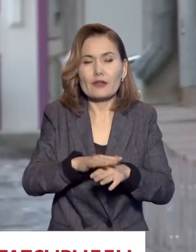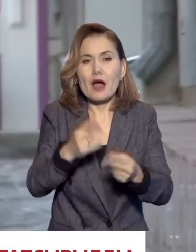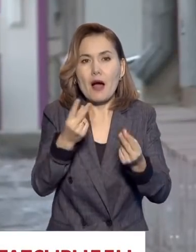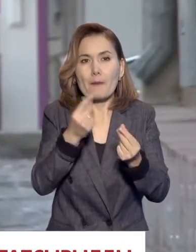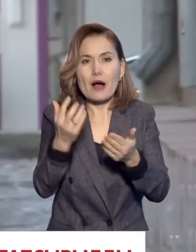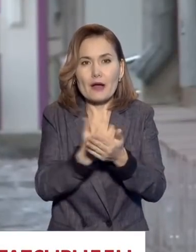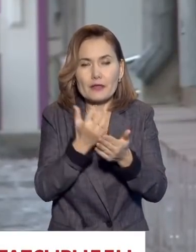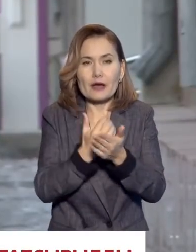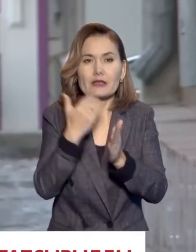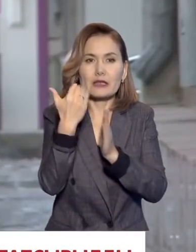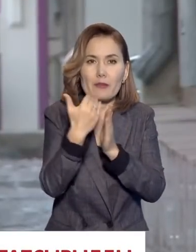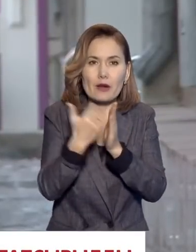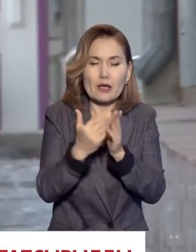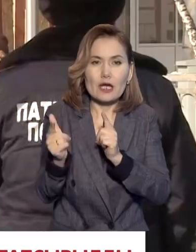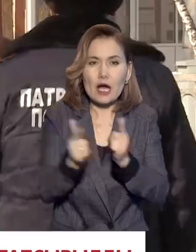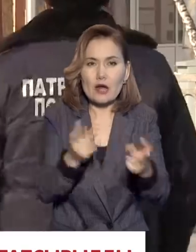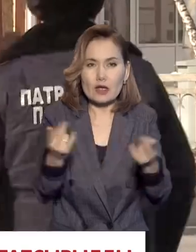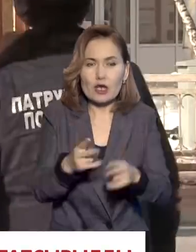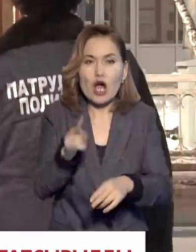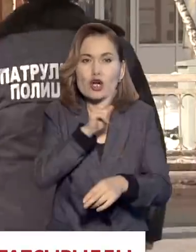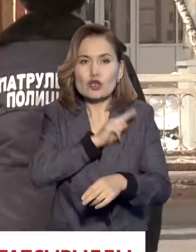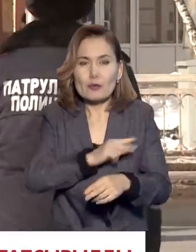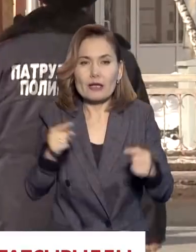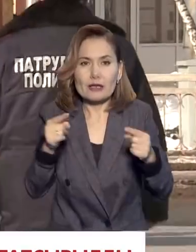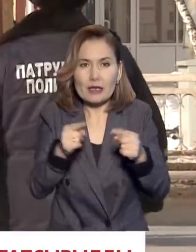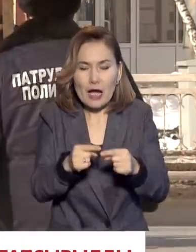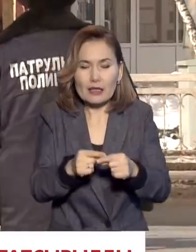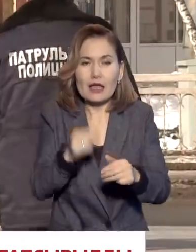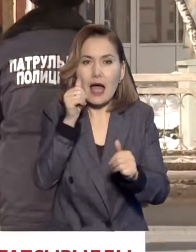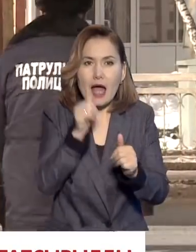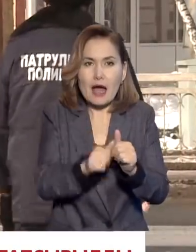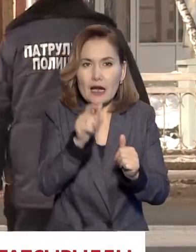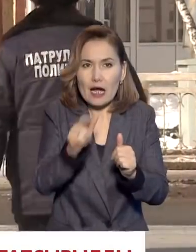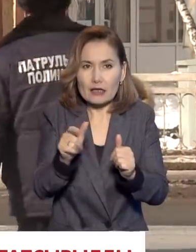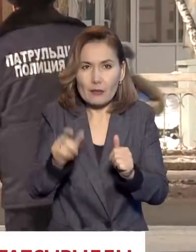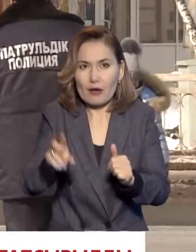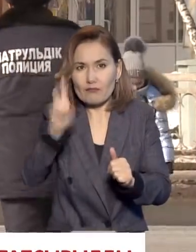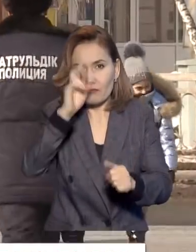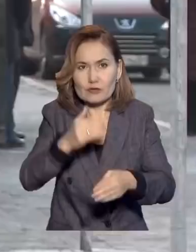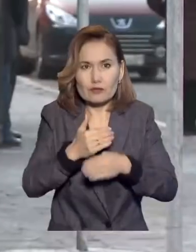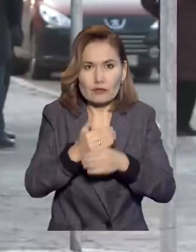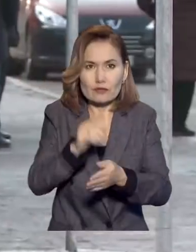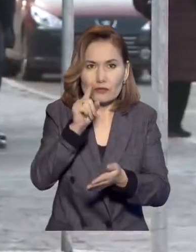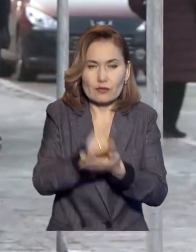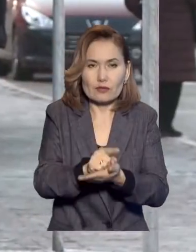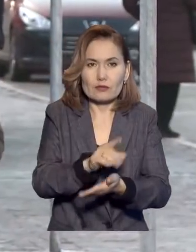бағдарламасын әзірлеу керек деді. Жұмыс нақты әрі әр азаматқа бағытталып орындалуы тиіс.